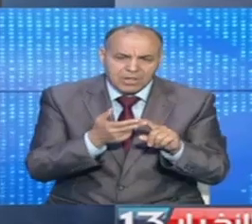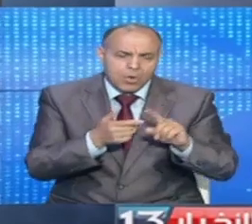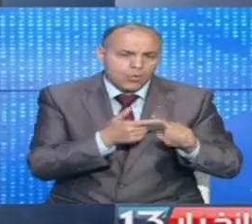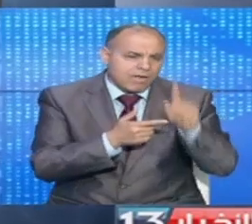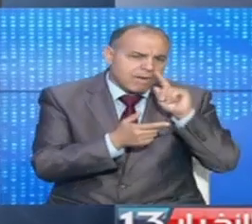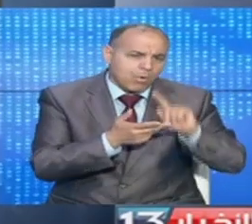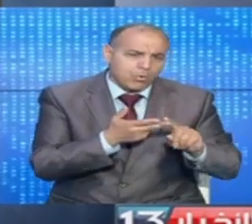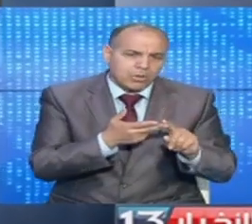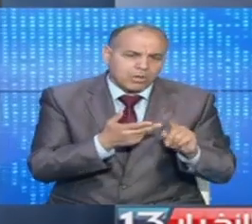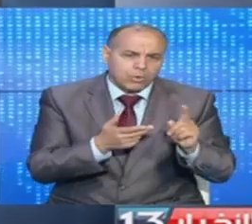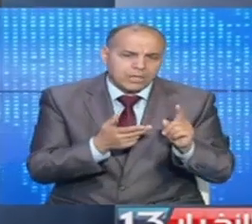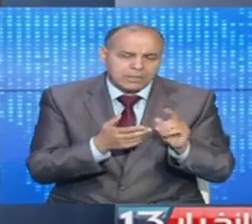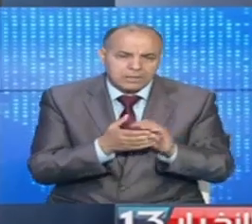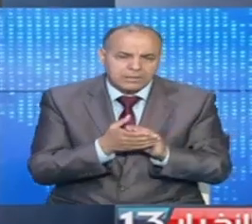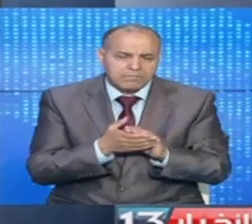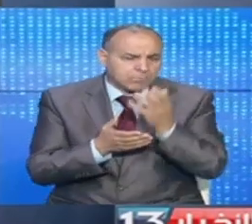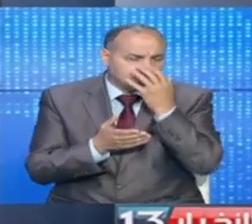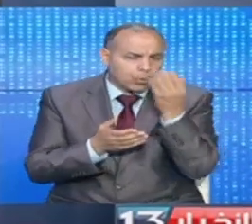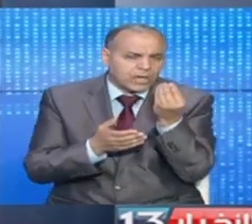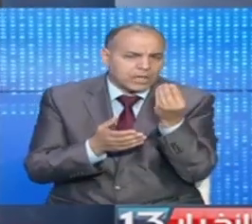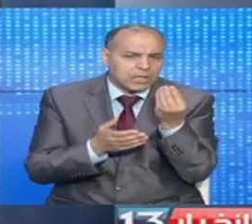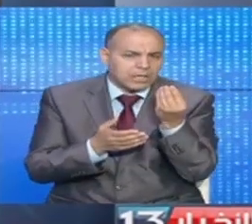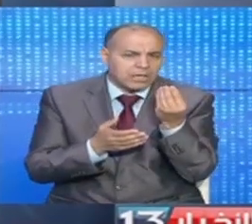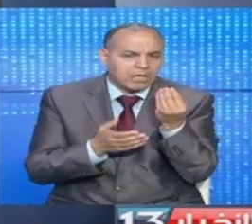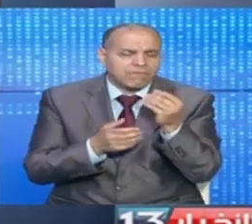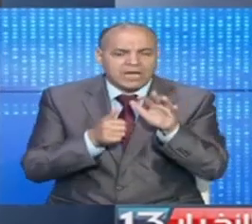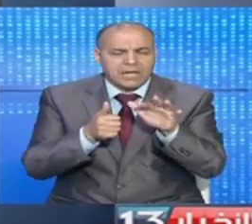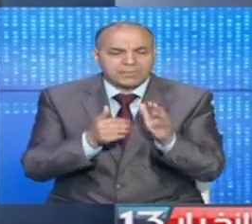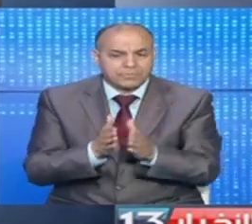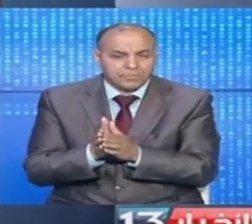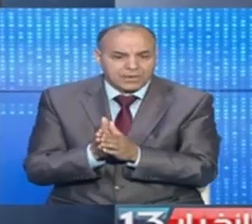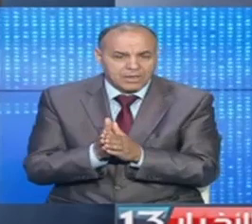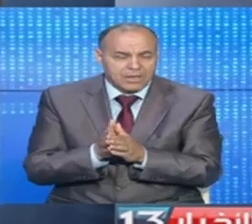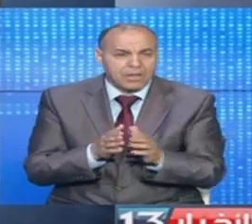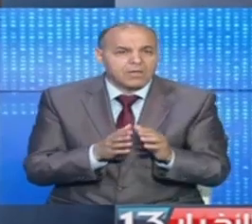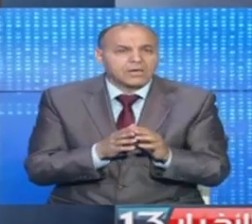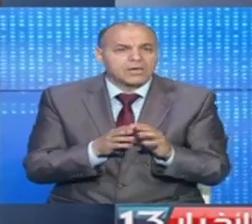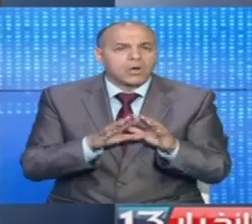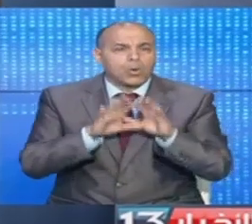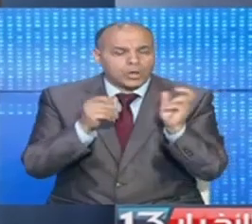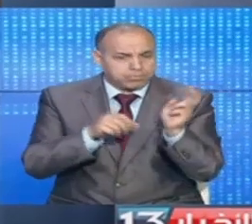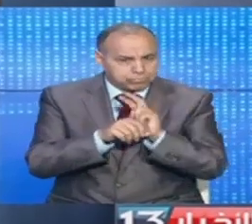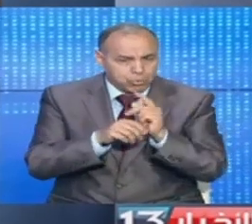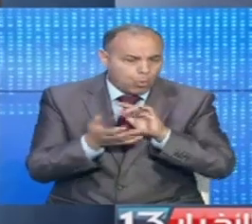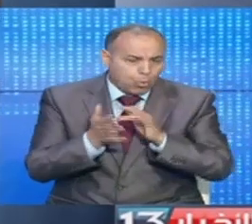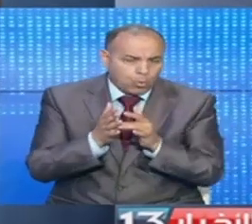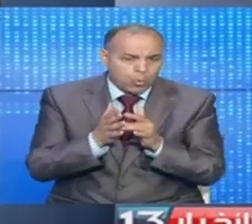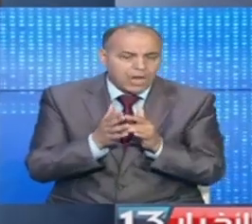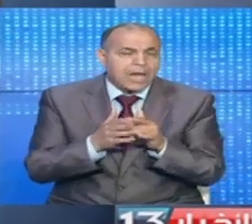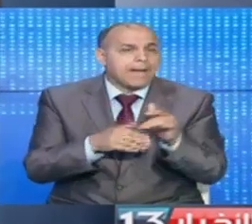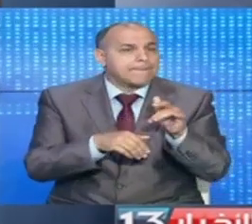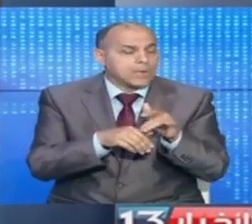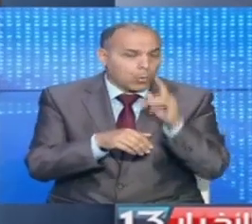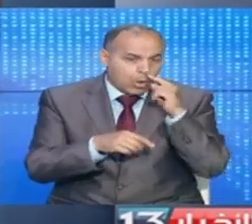الاخرى العيش الطبيب اه عبد الله احنا ترفض لكل ان حالات